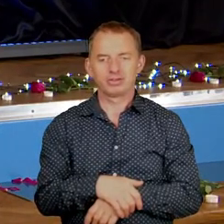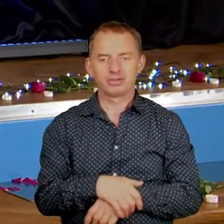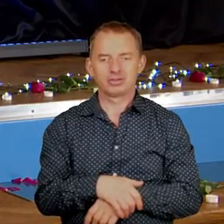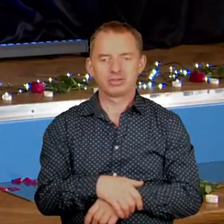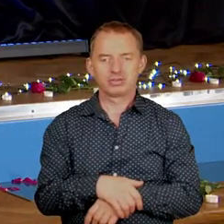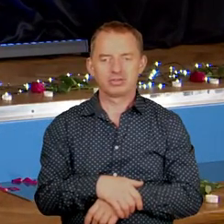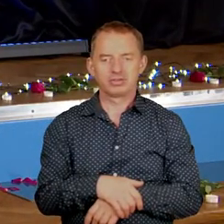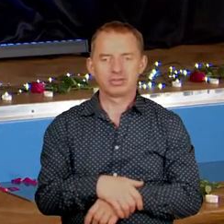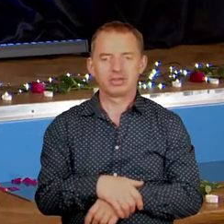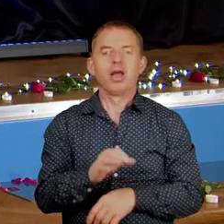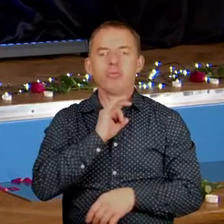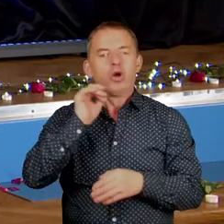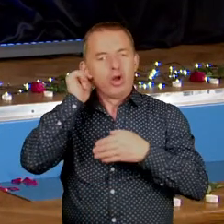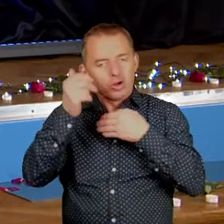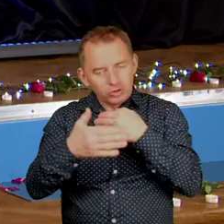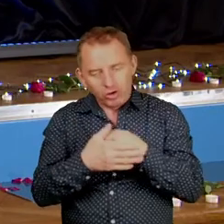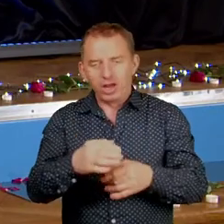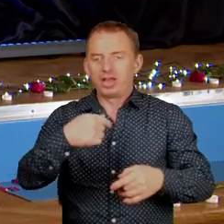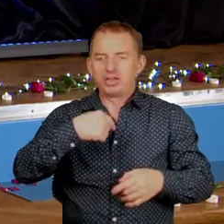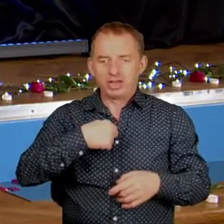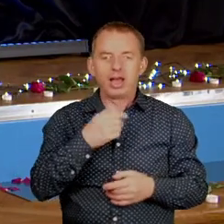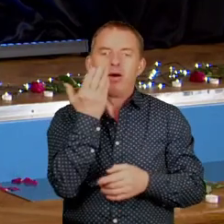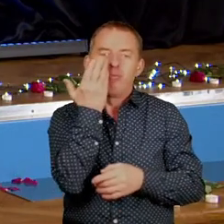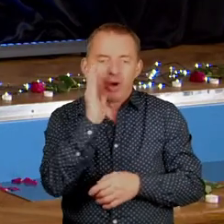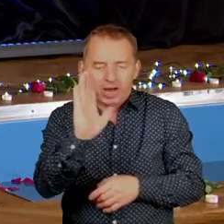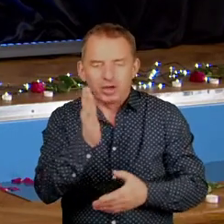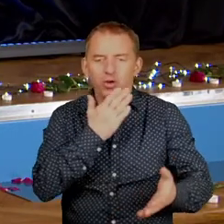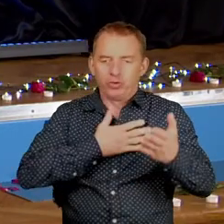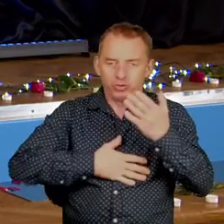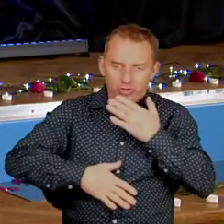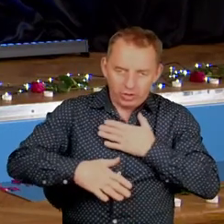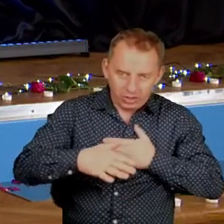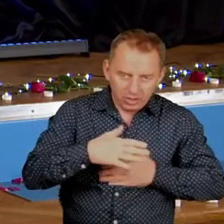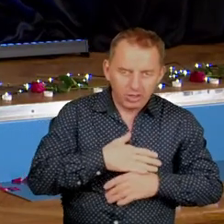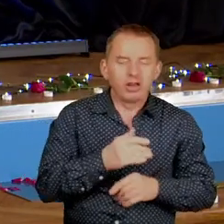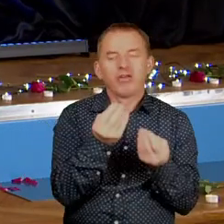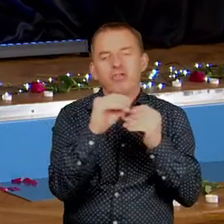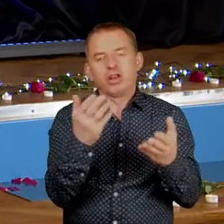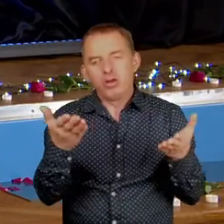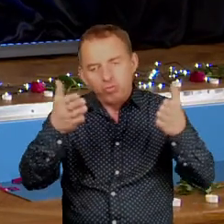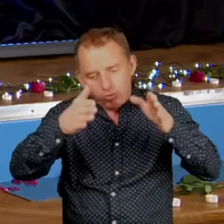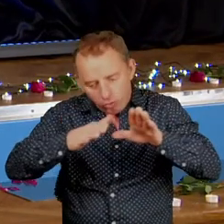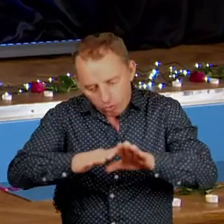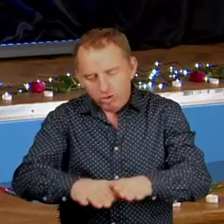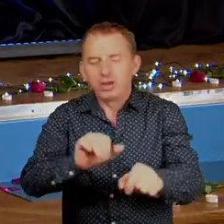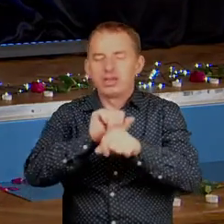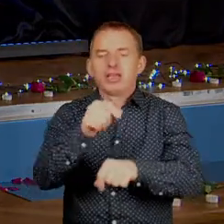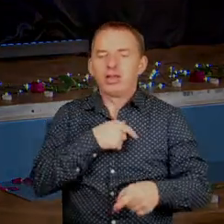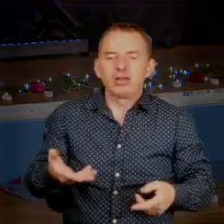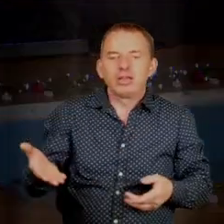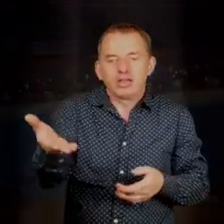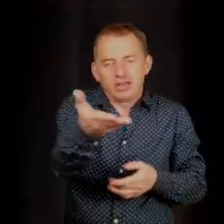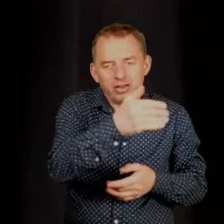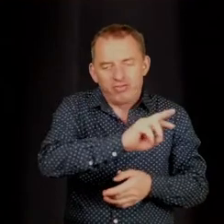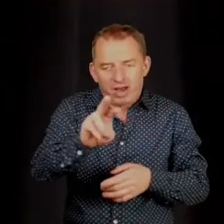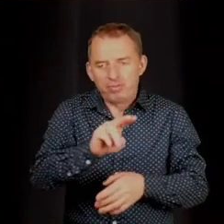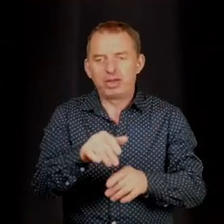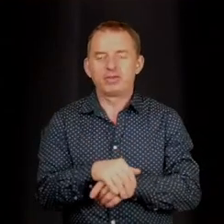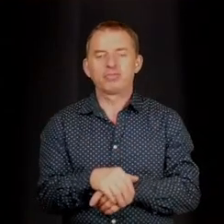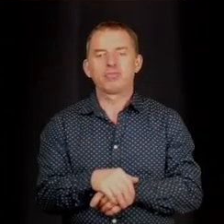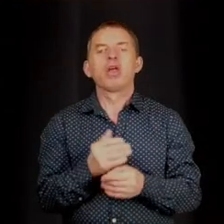here. Moja żona i ja tak bardzo się cieszymy i jest dla nas wielkim błogosławieństwem, że jesteśmy tu z wami. Thank you for your